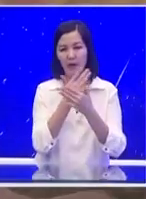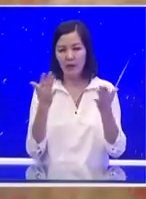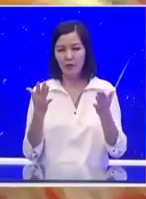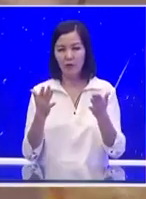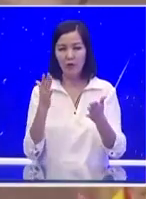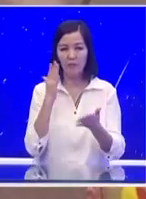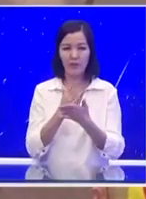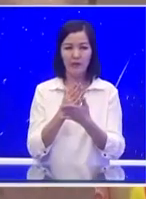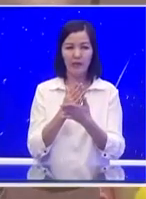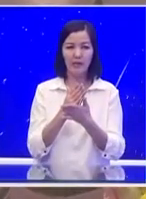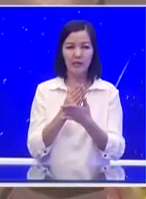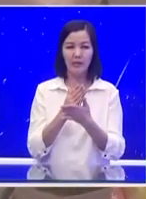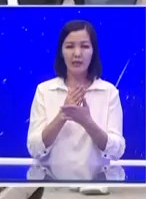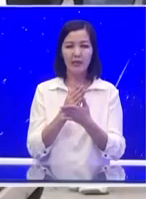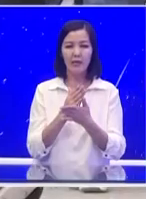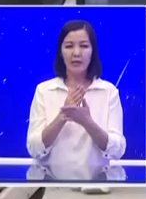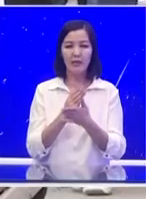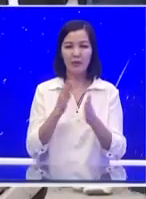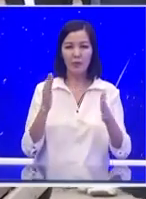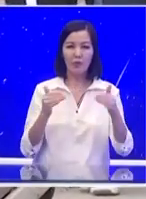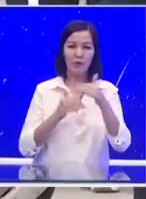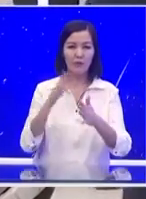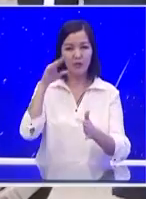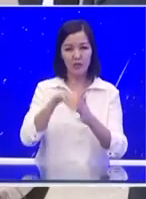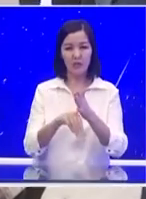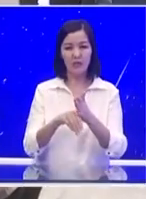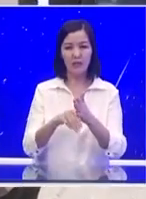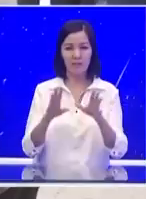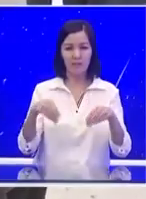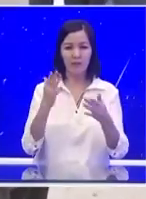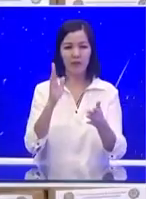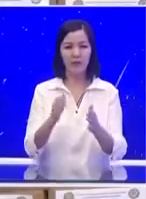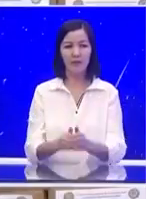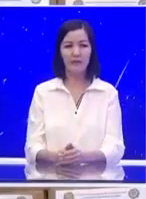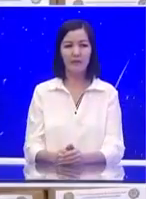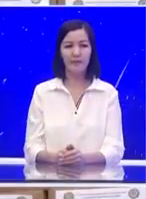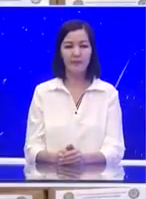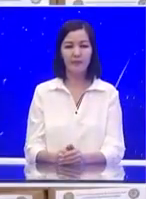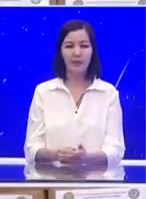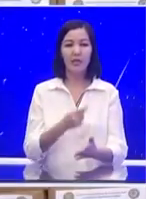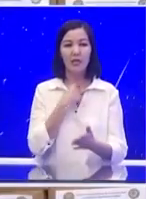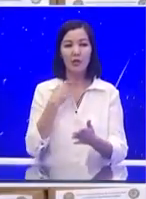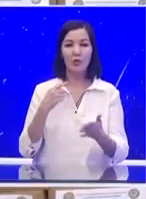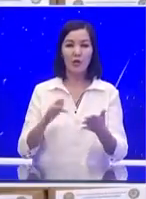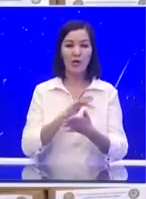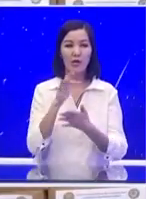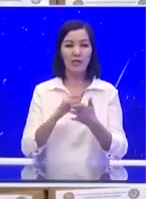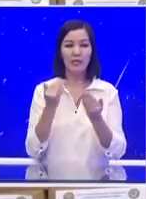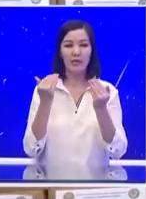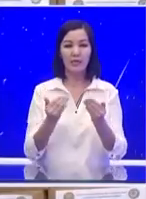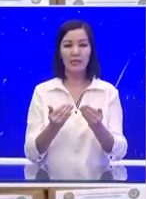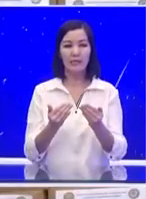шай, сұйық май, қант, қарақұмық, күріш сынды қажетті азық-түлік түрлері бар. Талдықорған қаласындағы жүріп жатқан жүрек